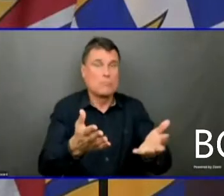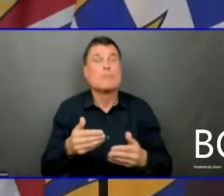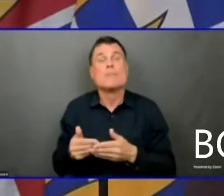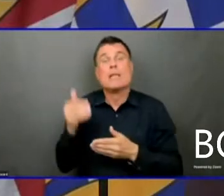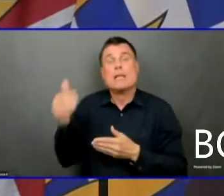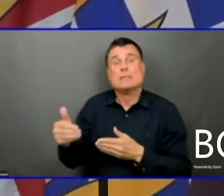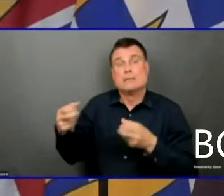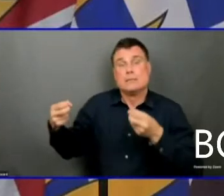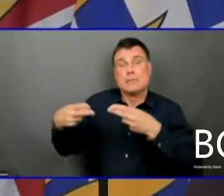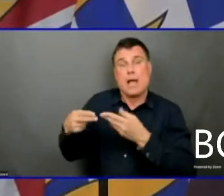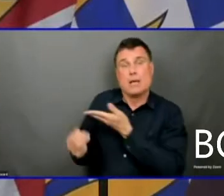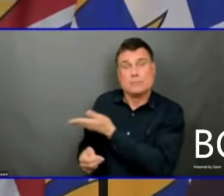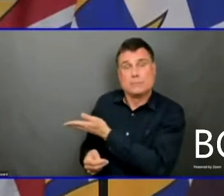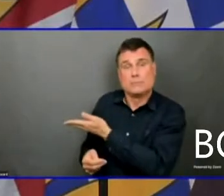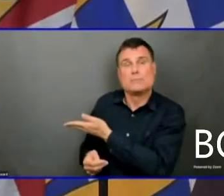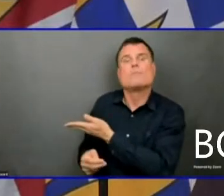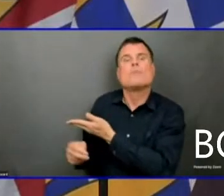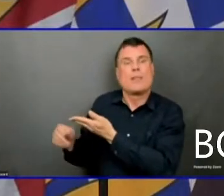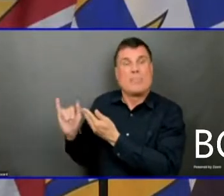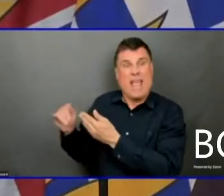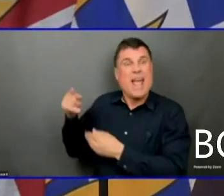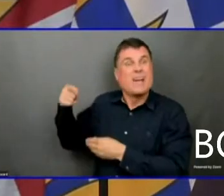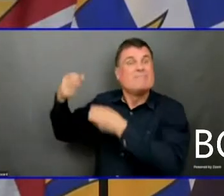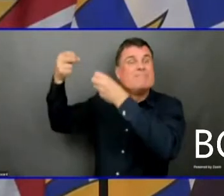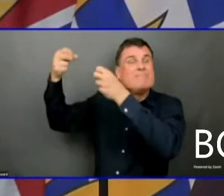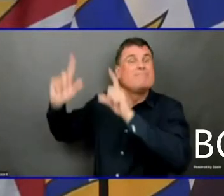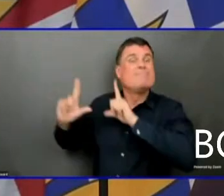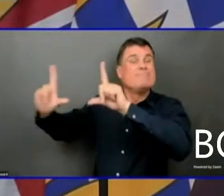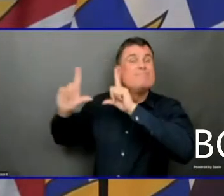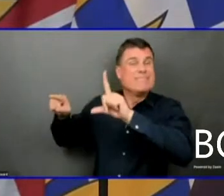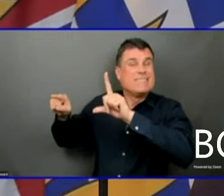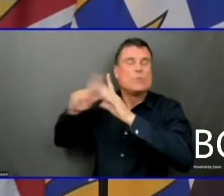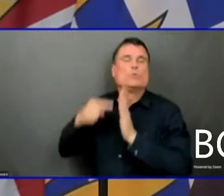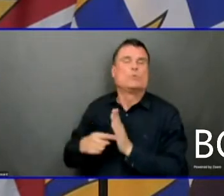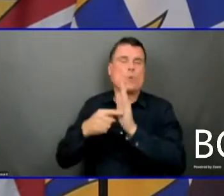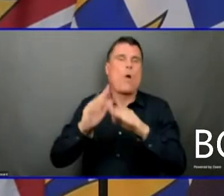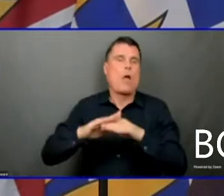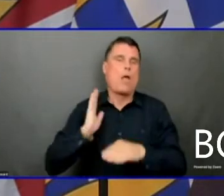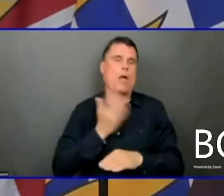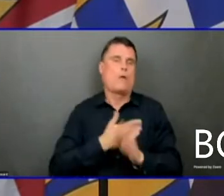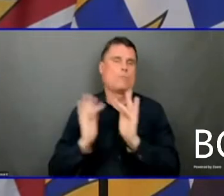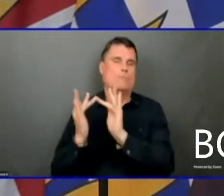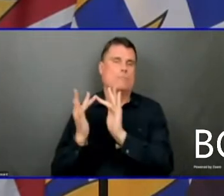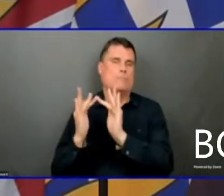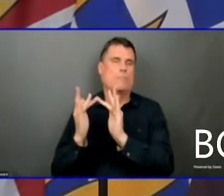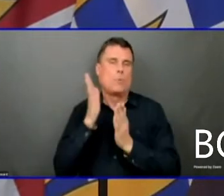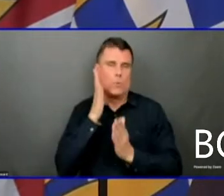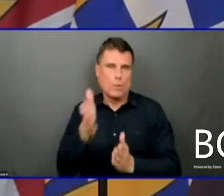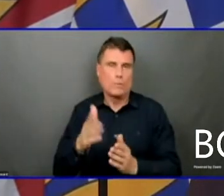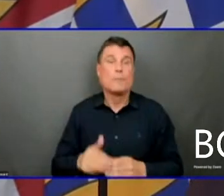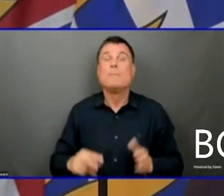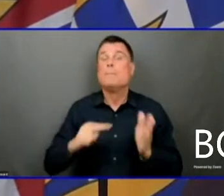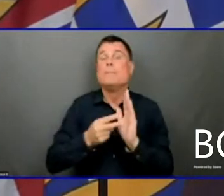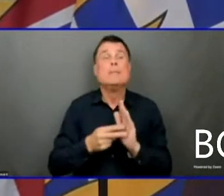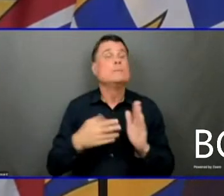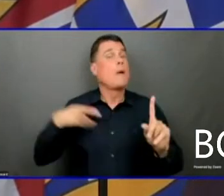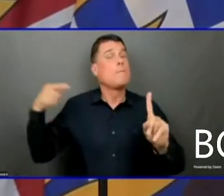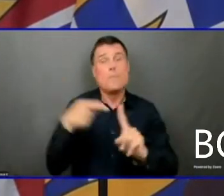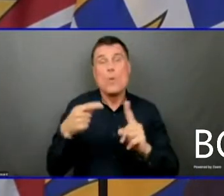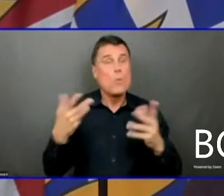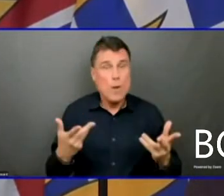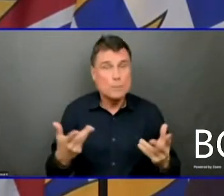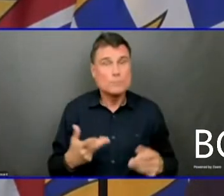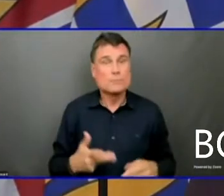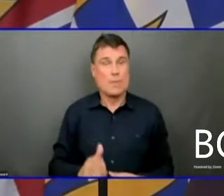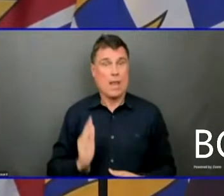了。那么2个周以后，这个数据会越来越多。 It tells us that our risk-based approach to the immunization program that we've